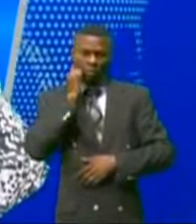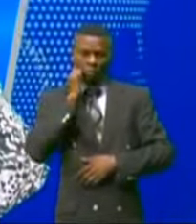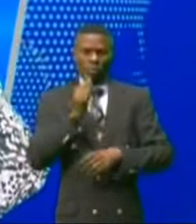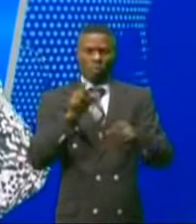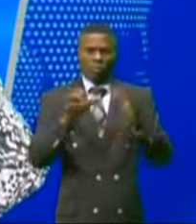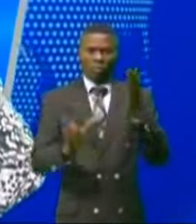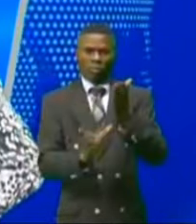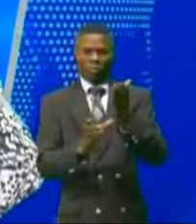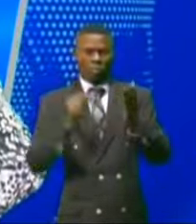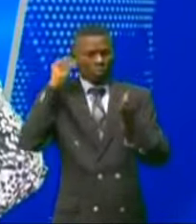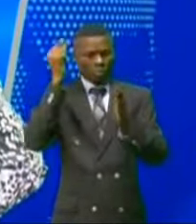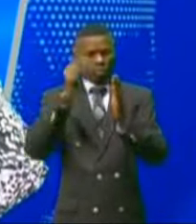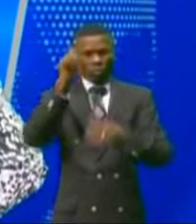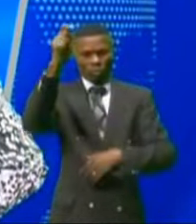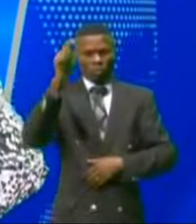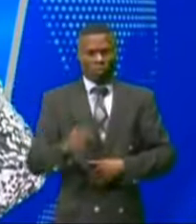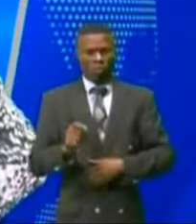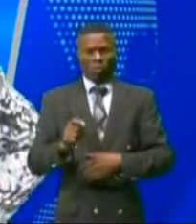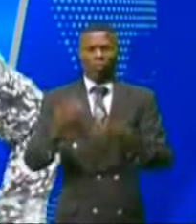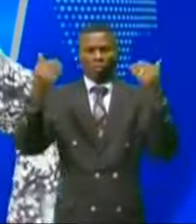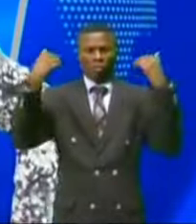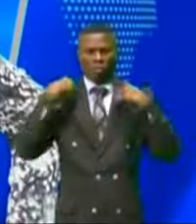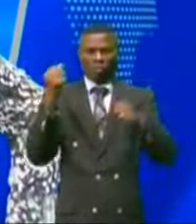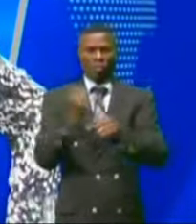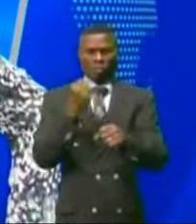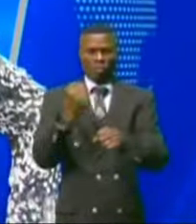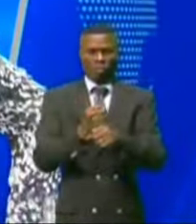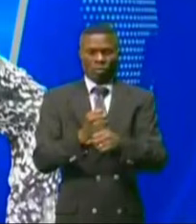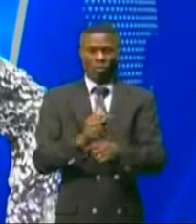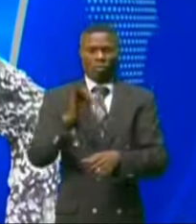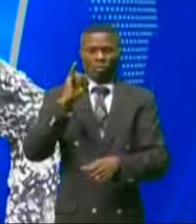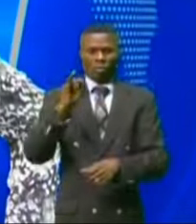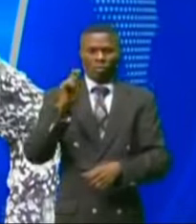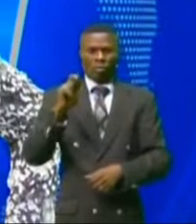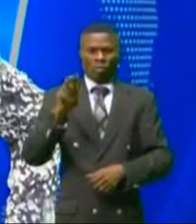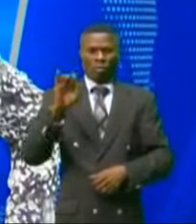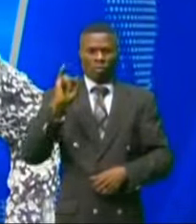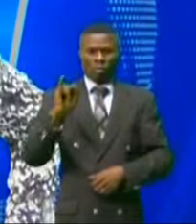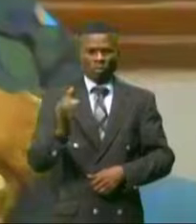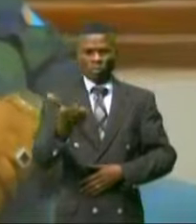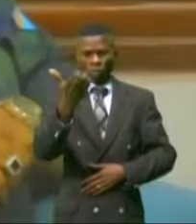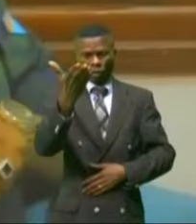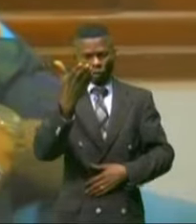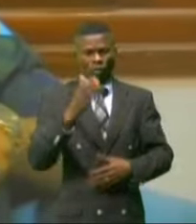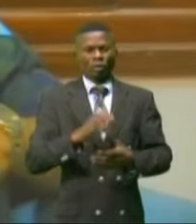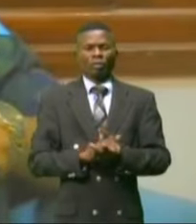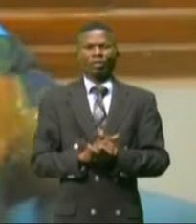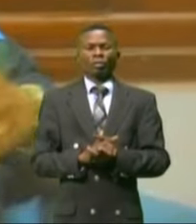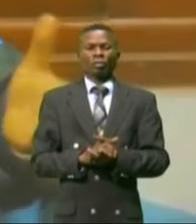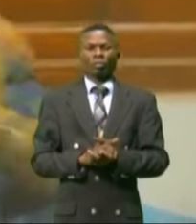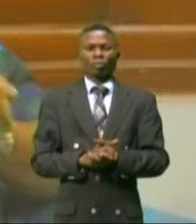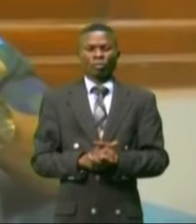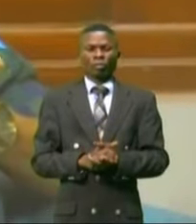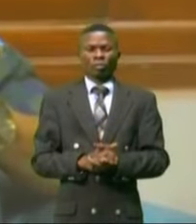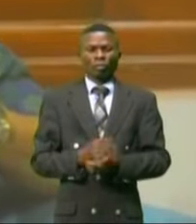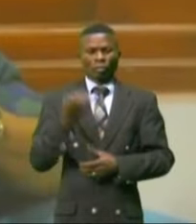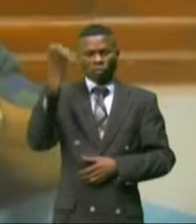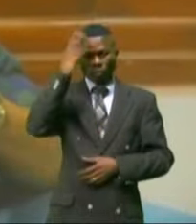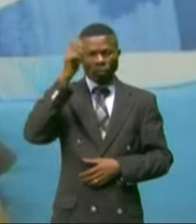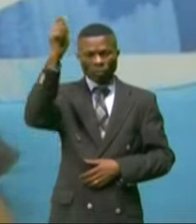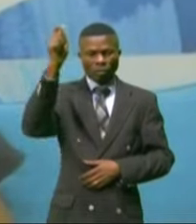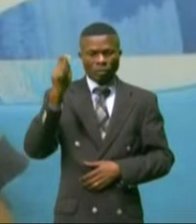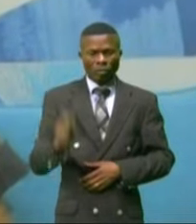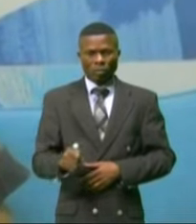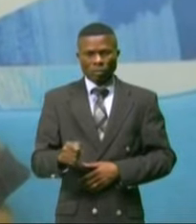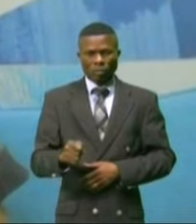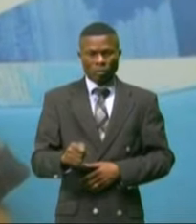le gouverneur militaire et le commandant des opérations des Litouri. Regardez. Les deux officiers généraux de l'armée